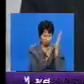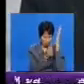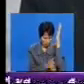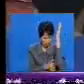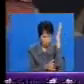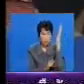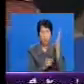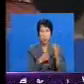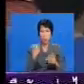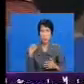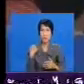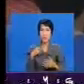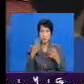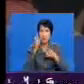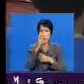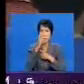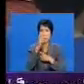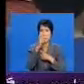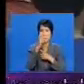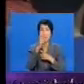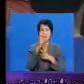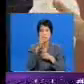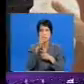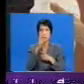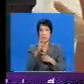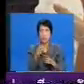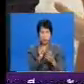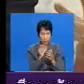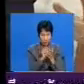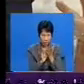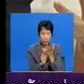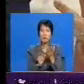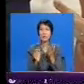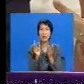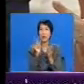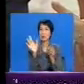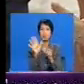งสูงจึงทำให้การเข้าถึงข้อมูลข่าวสารนั้นเข้าถึงได้ไม่รอบด้าน